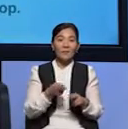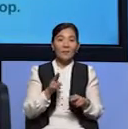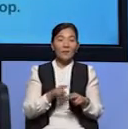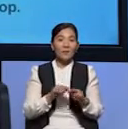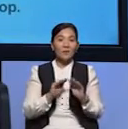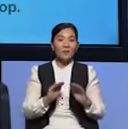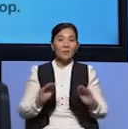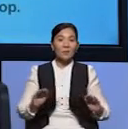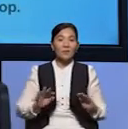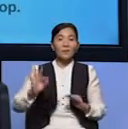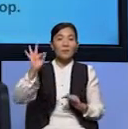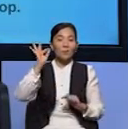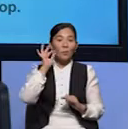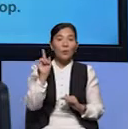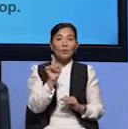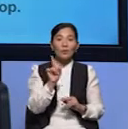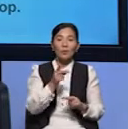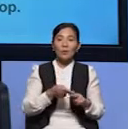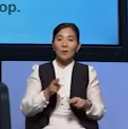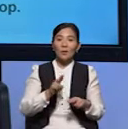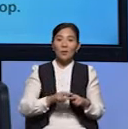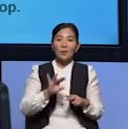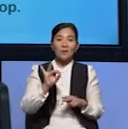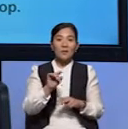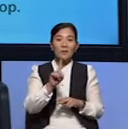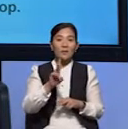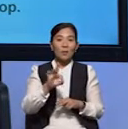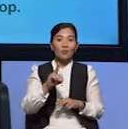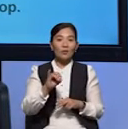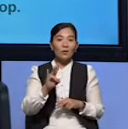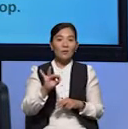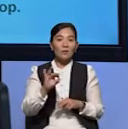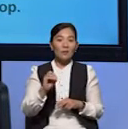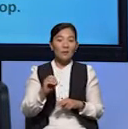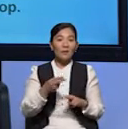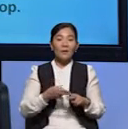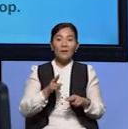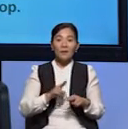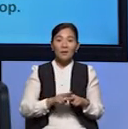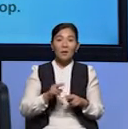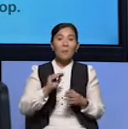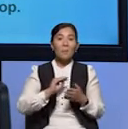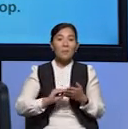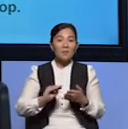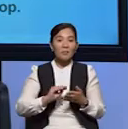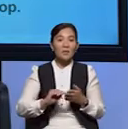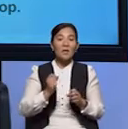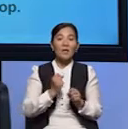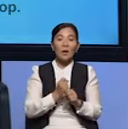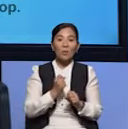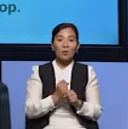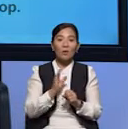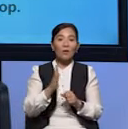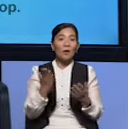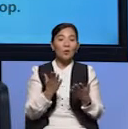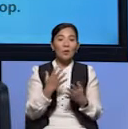ребята, давайте вспомним, что такое изложение. Изложение – это письменная работа,